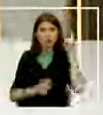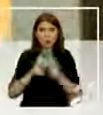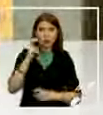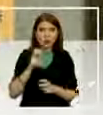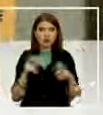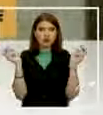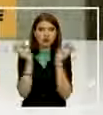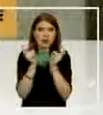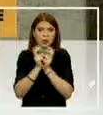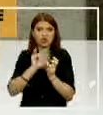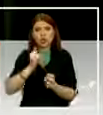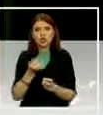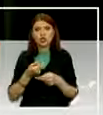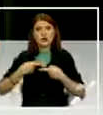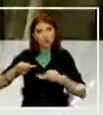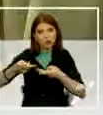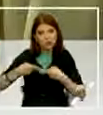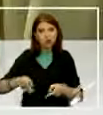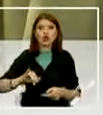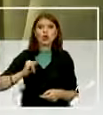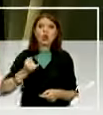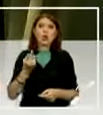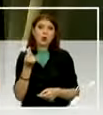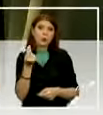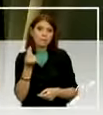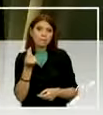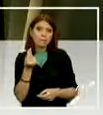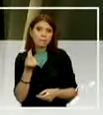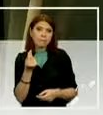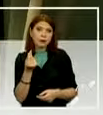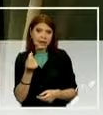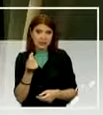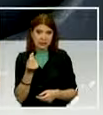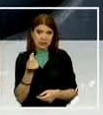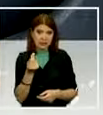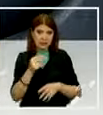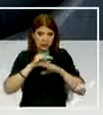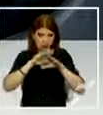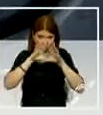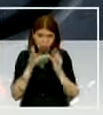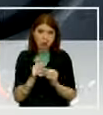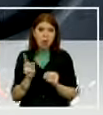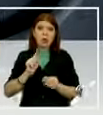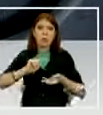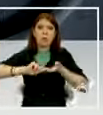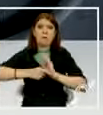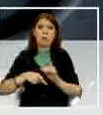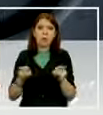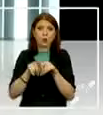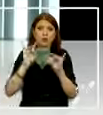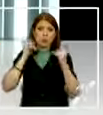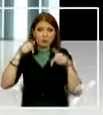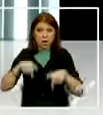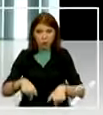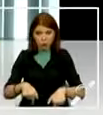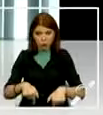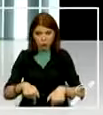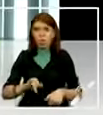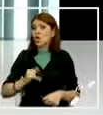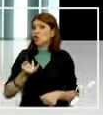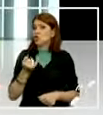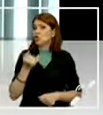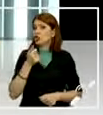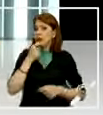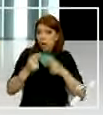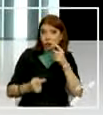de energie, dar și furnizorii la un preț întreg, nu la prețul mediu, așa cum se întâmplă în acest moment, iar de